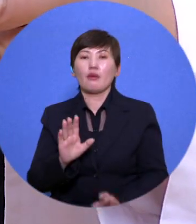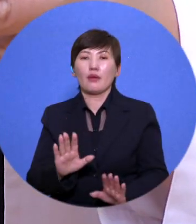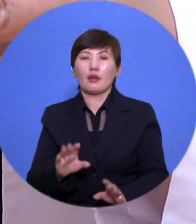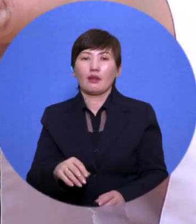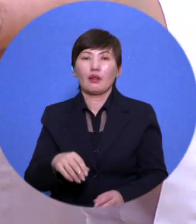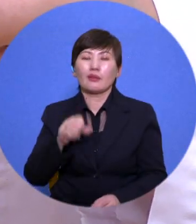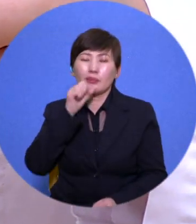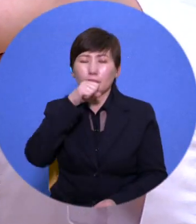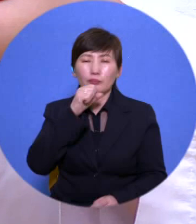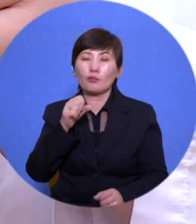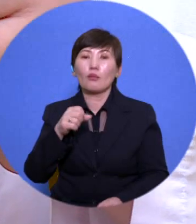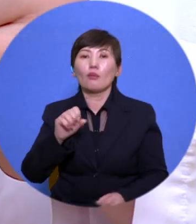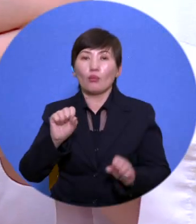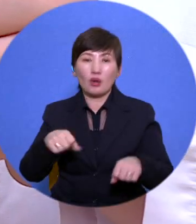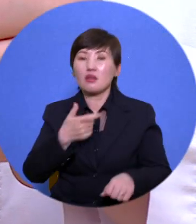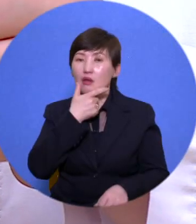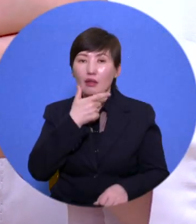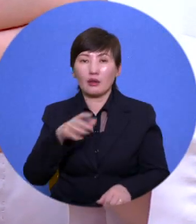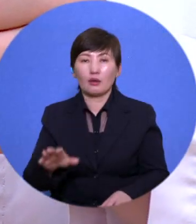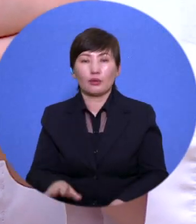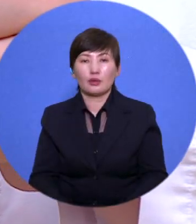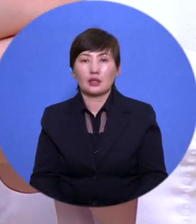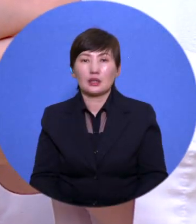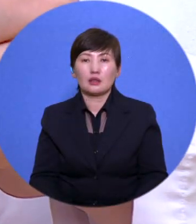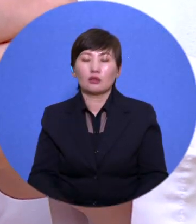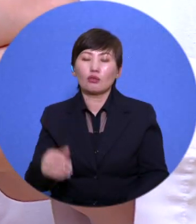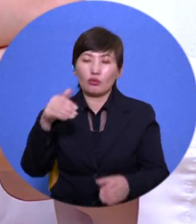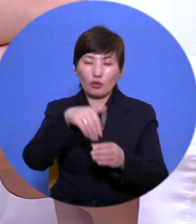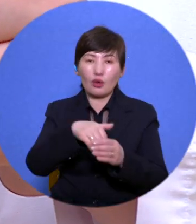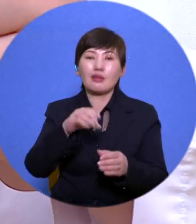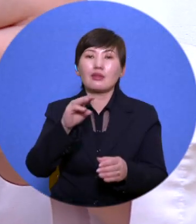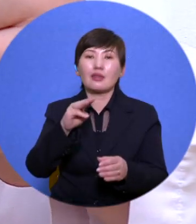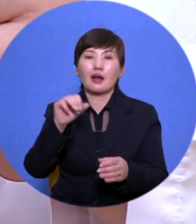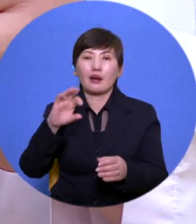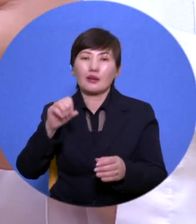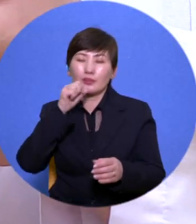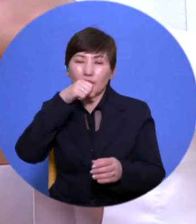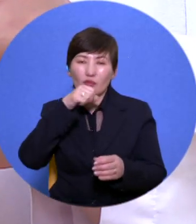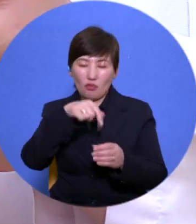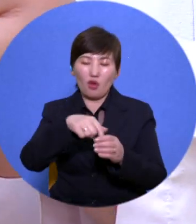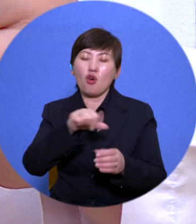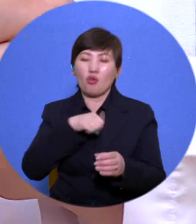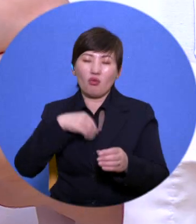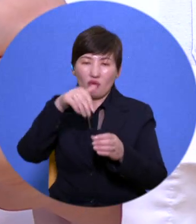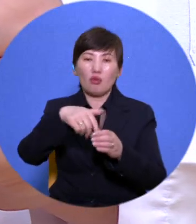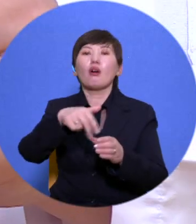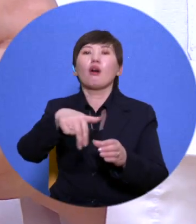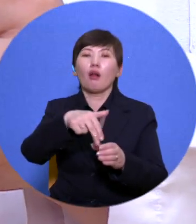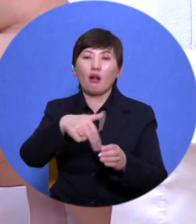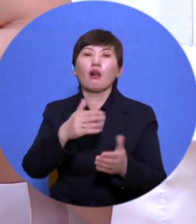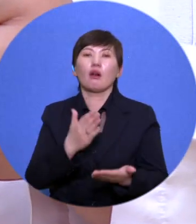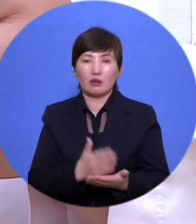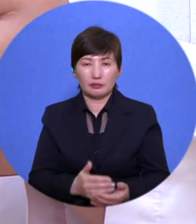болж ээдээгүй. Дотор нь харин нөгөө багшийнх нь тараг болгож эсгэж хийсэн тарагны хөрөнгө маань ингээд явж байгаа юм.